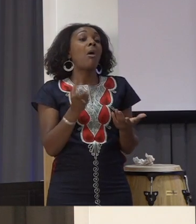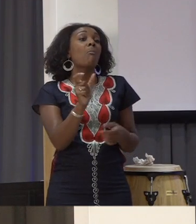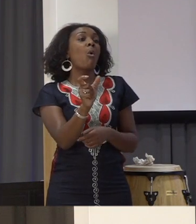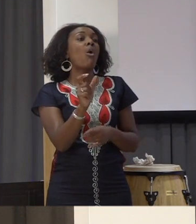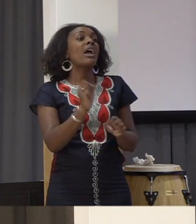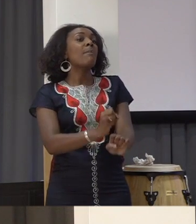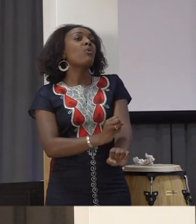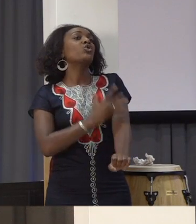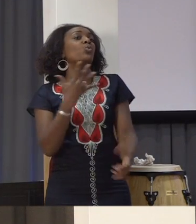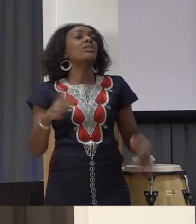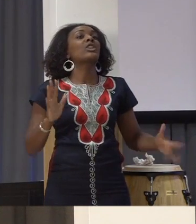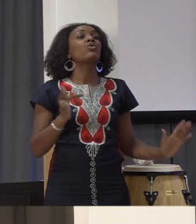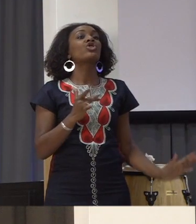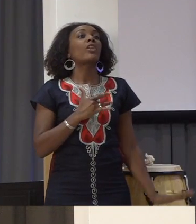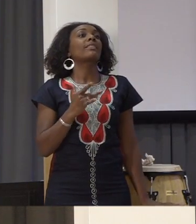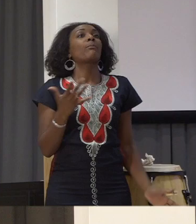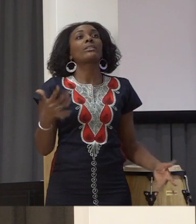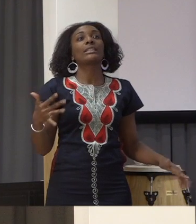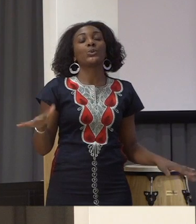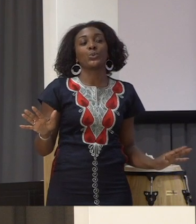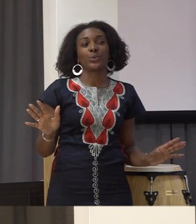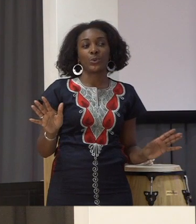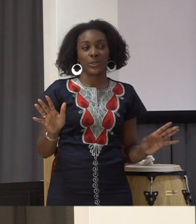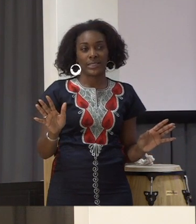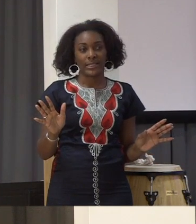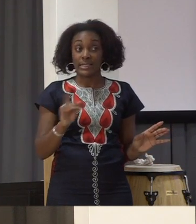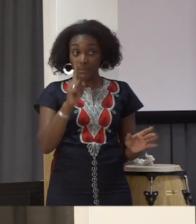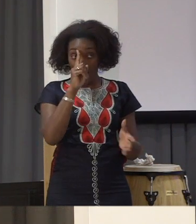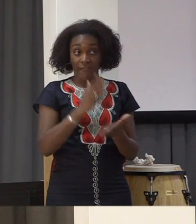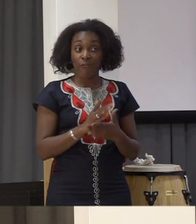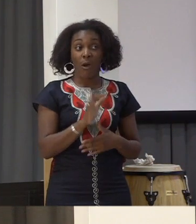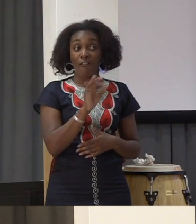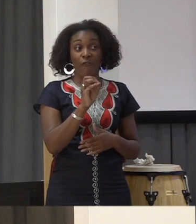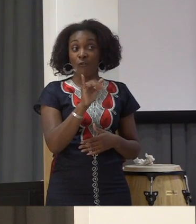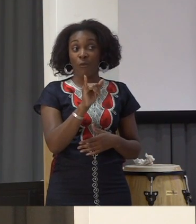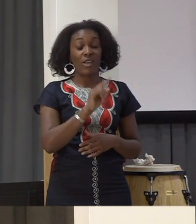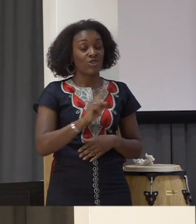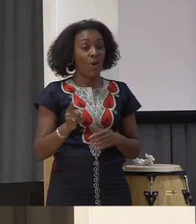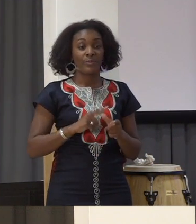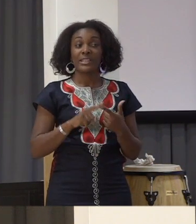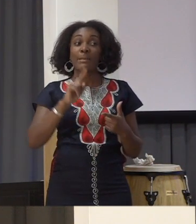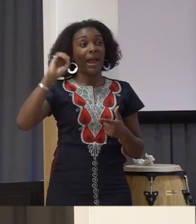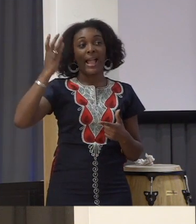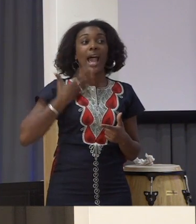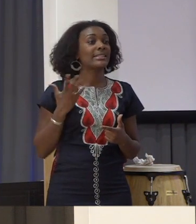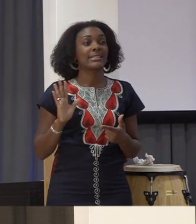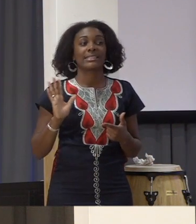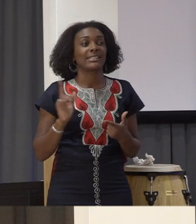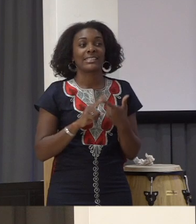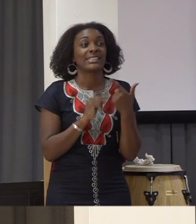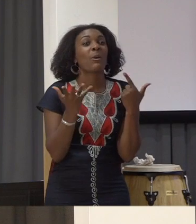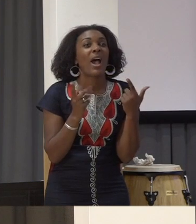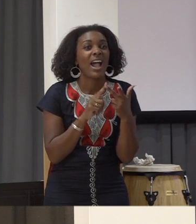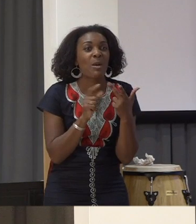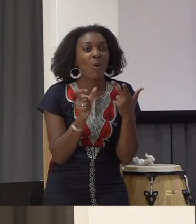ou d'un simple sentiment. Ce n'est pas la foi, ce n'est pas non plus la grâce. Vous avez